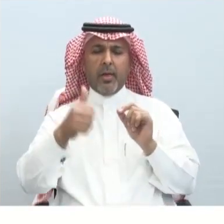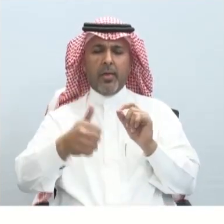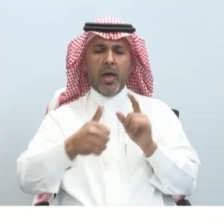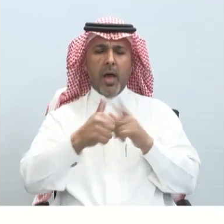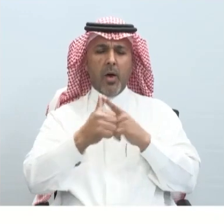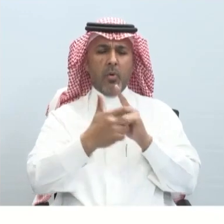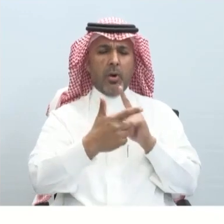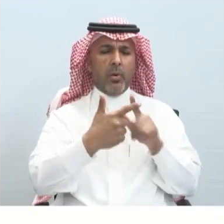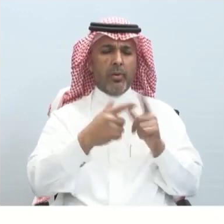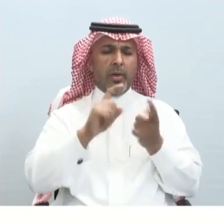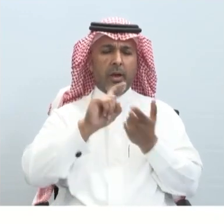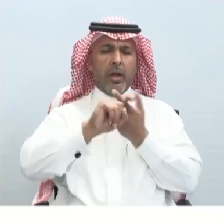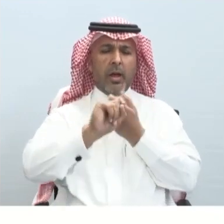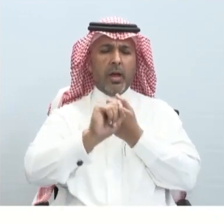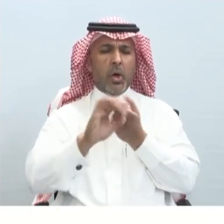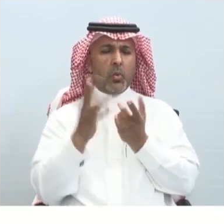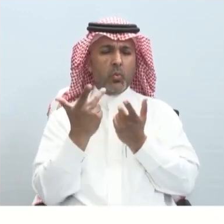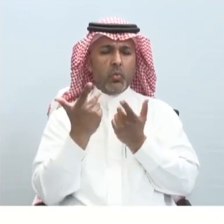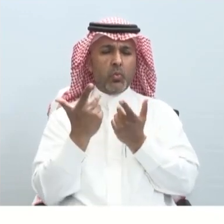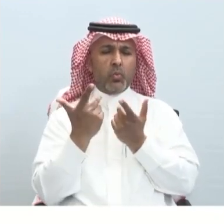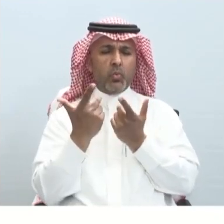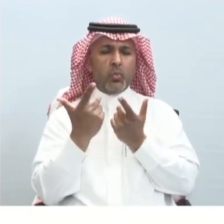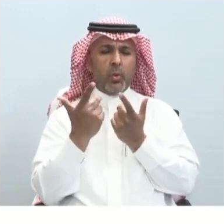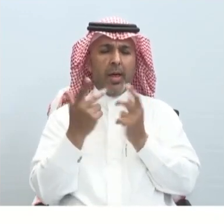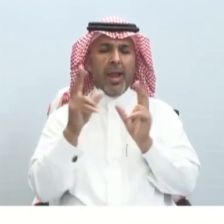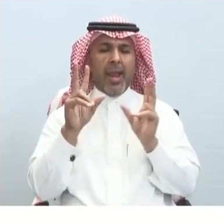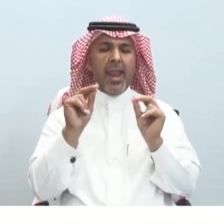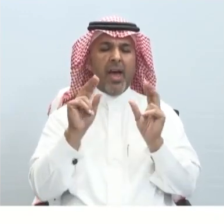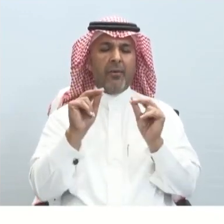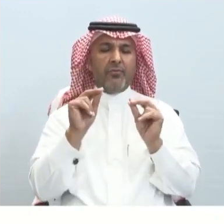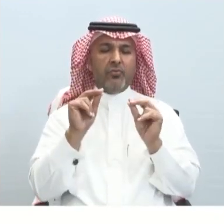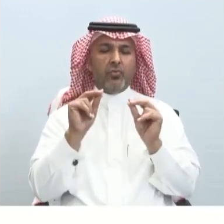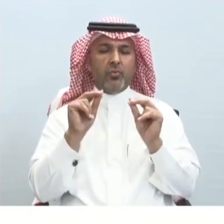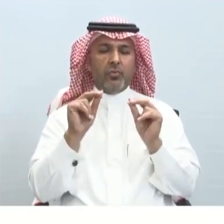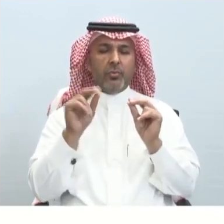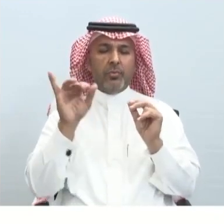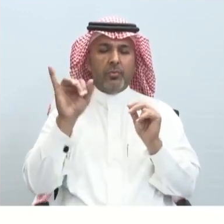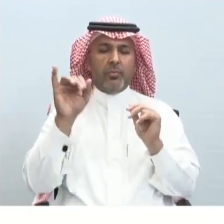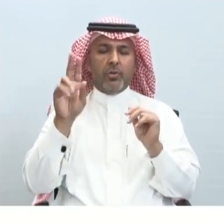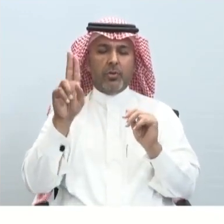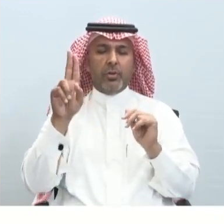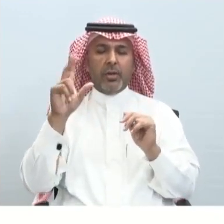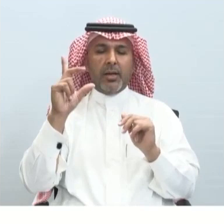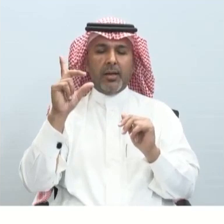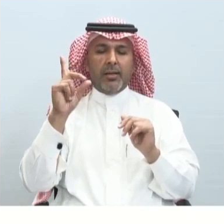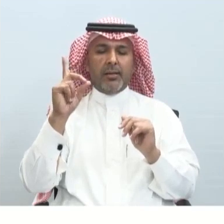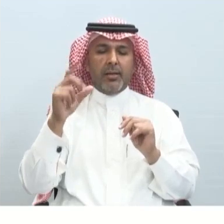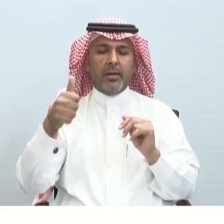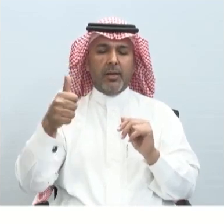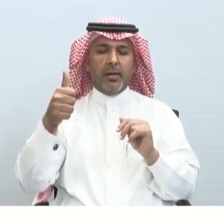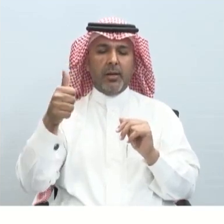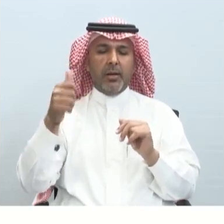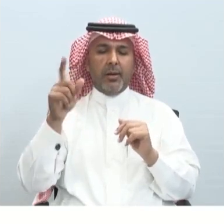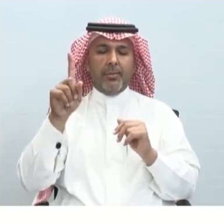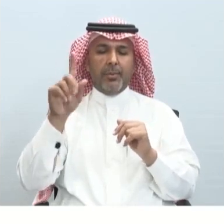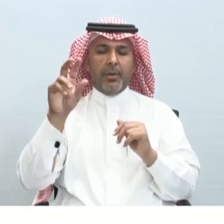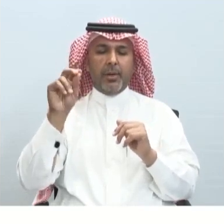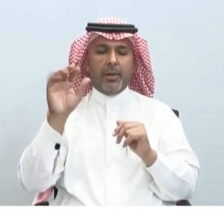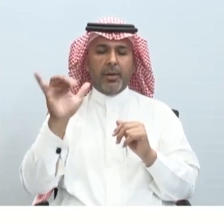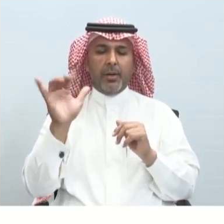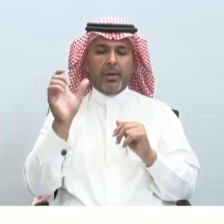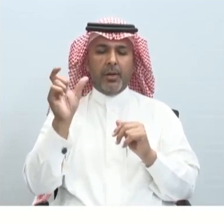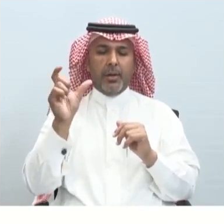ان المثلثين متطابقين المثلثين هنا متطابقين كيف حكمنا عليهم بانهم متطابقين طبعا احنا